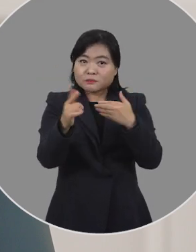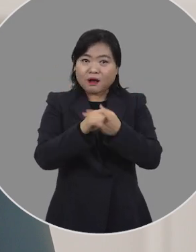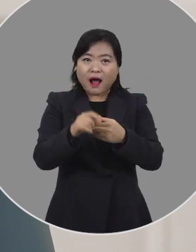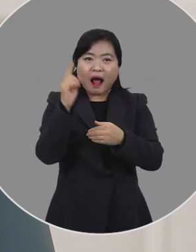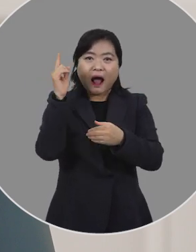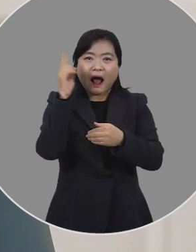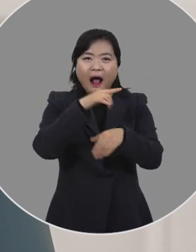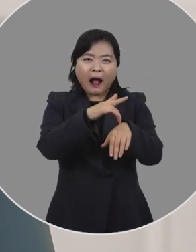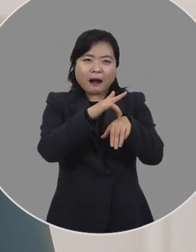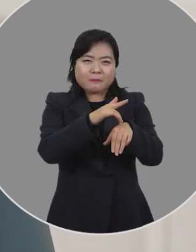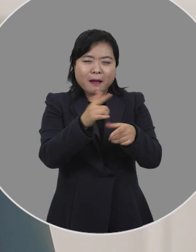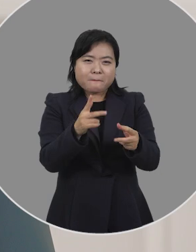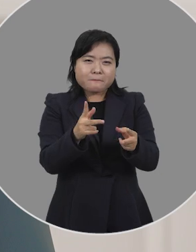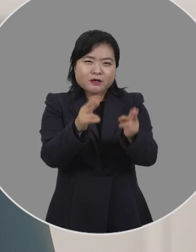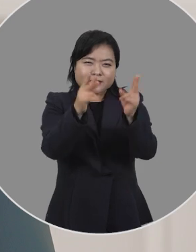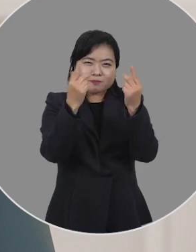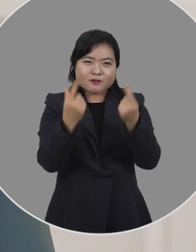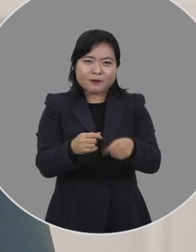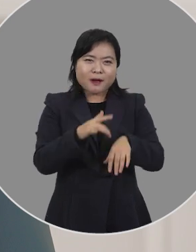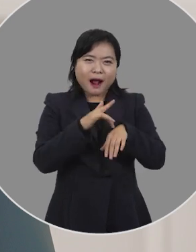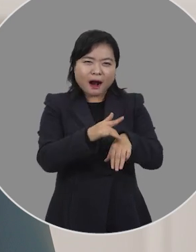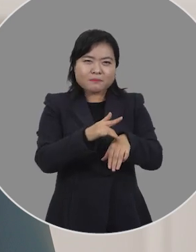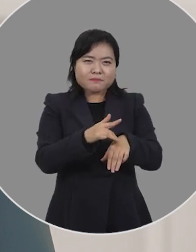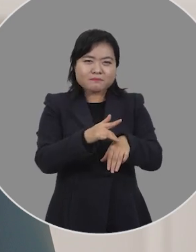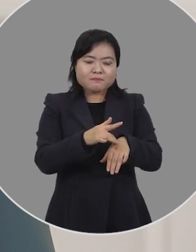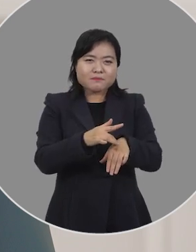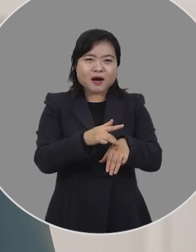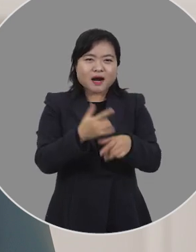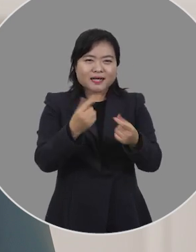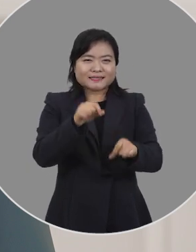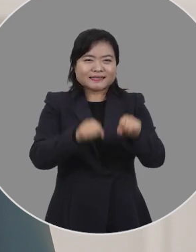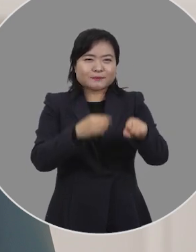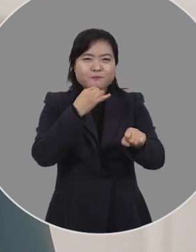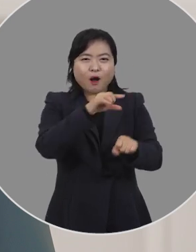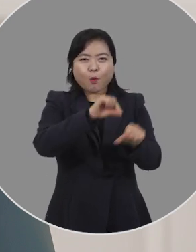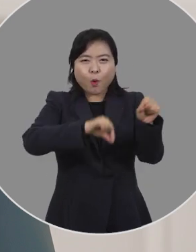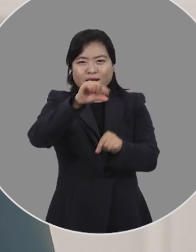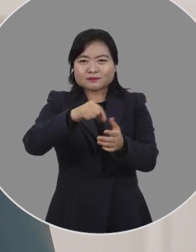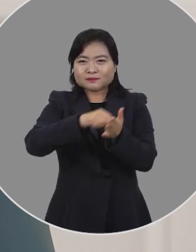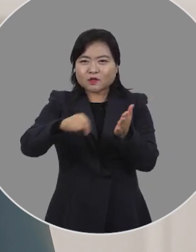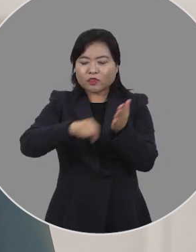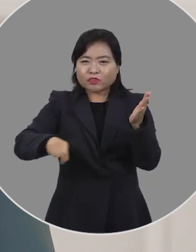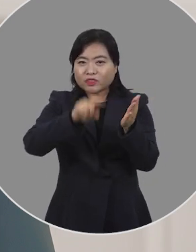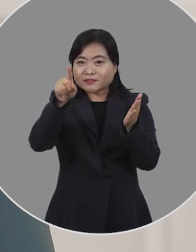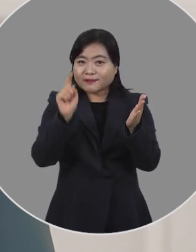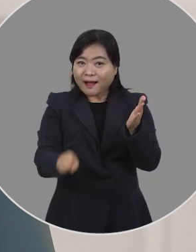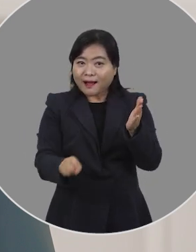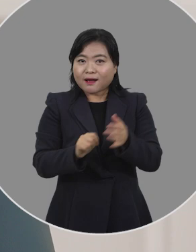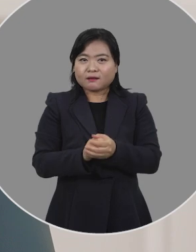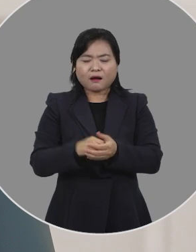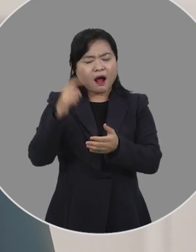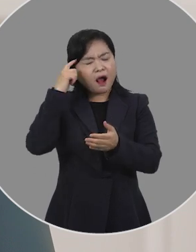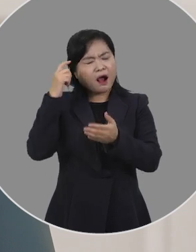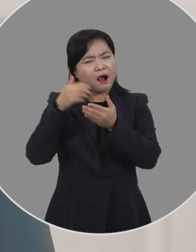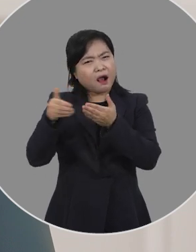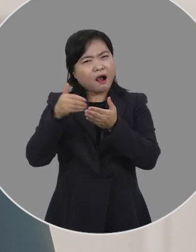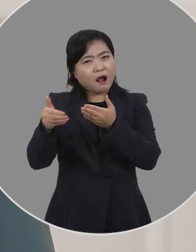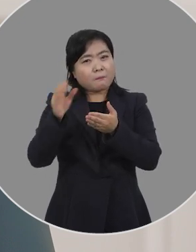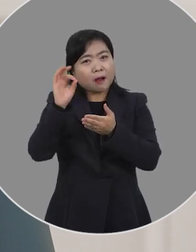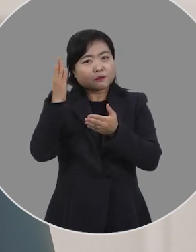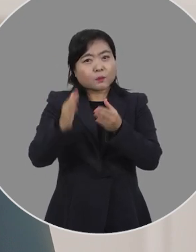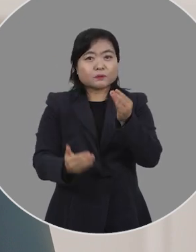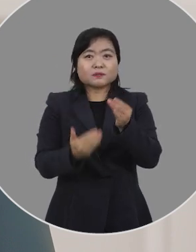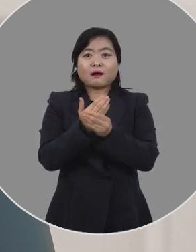악마의 편집처럼 악마 같은 짓만 골라서 이런가. 그래서 그런가 아무리 상상해봐도